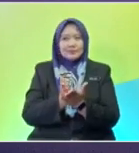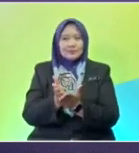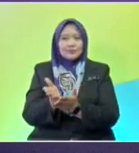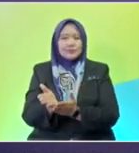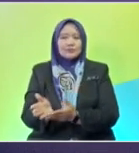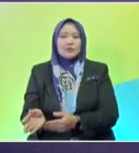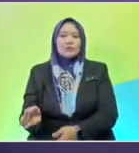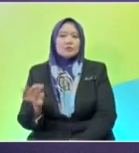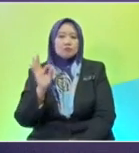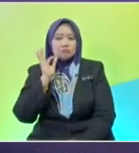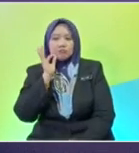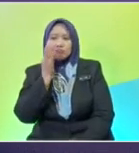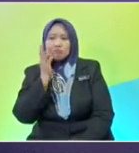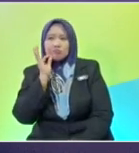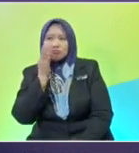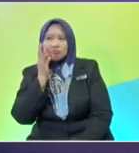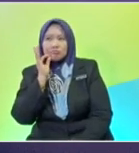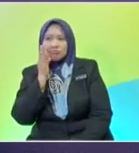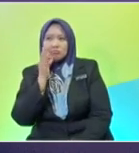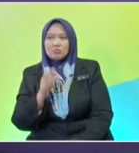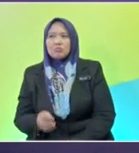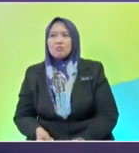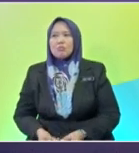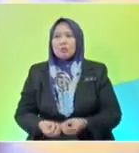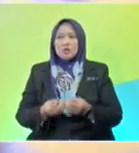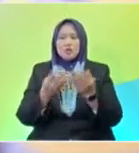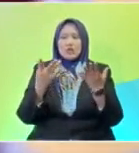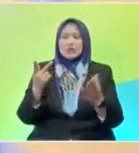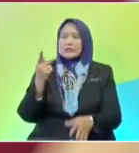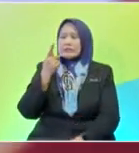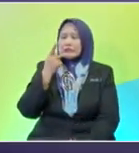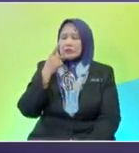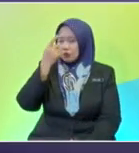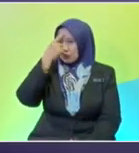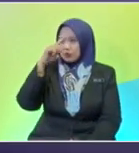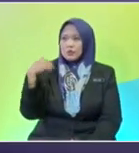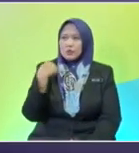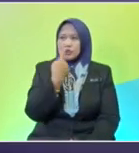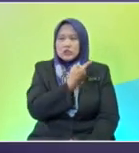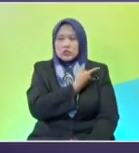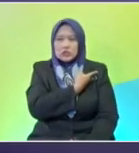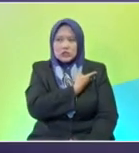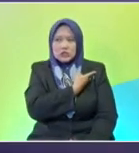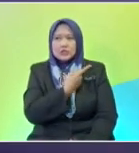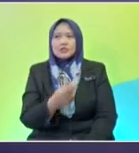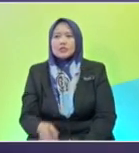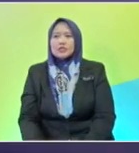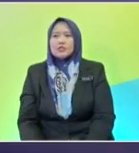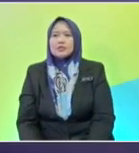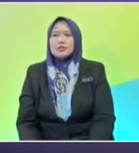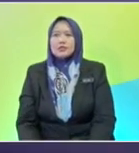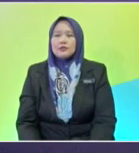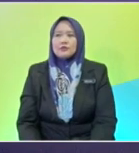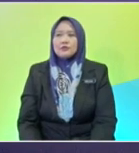banyak bagi khasiat untuk kita Oke jadi buah adalah makanan bekas oke